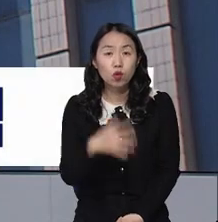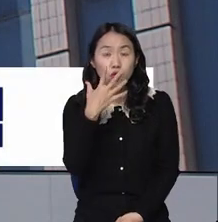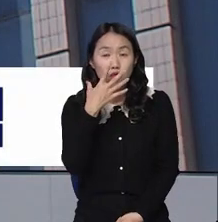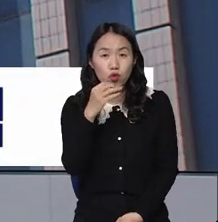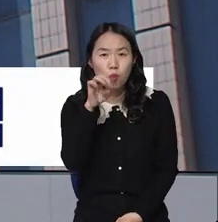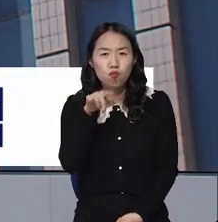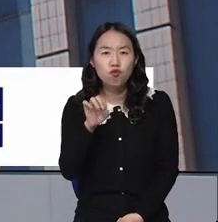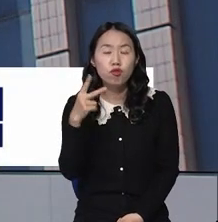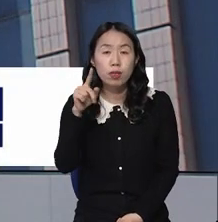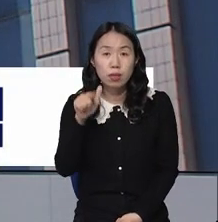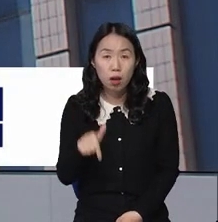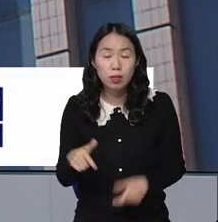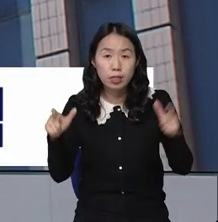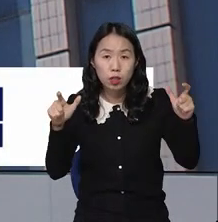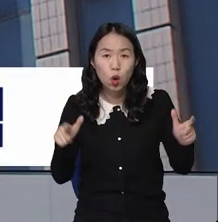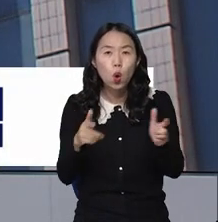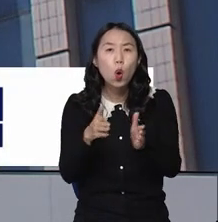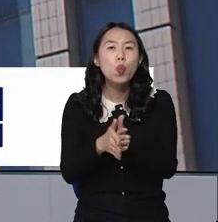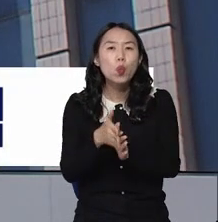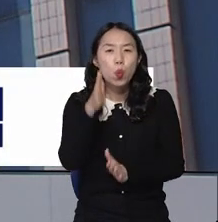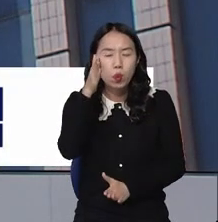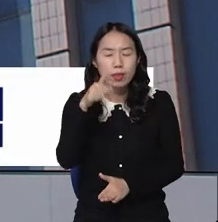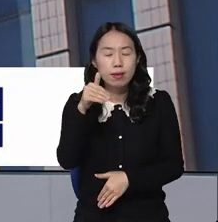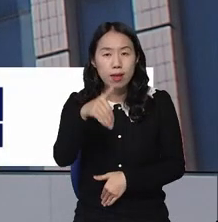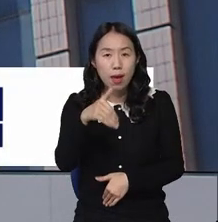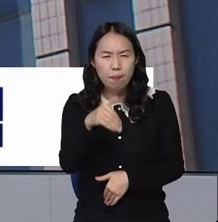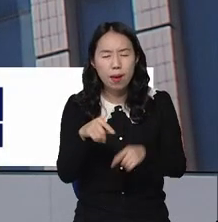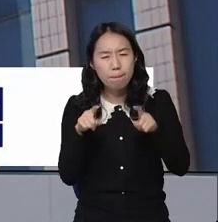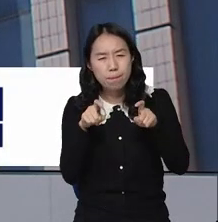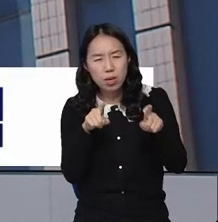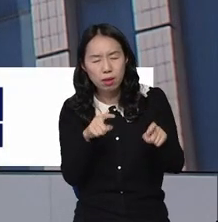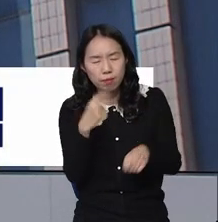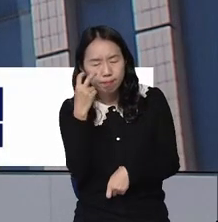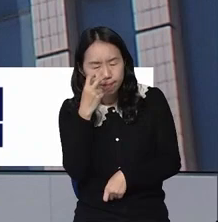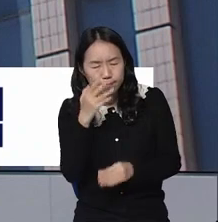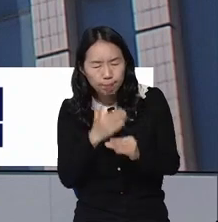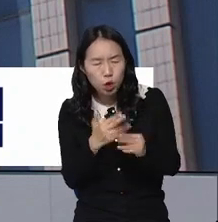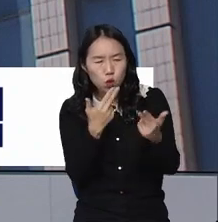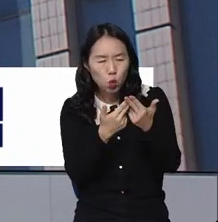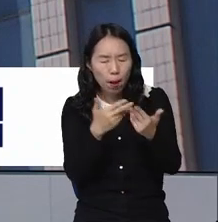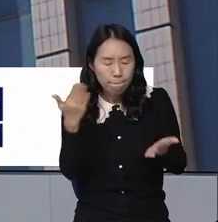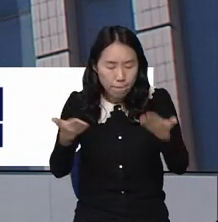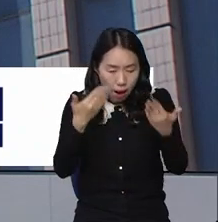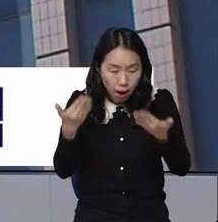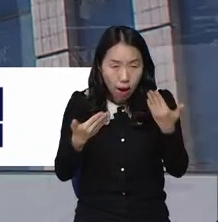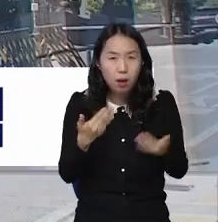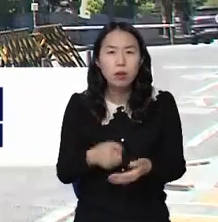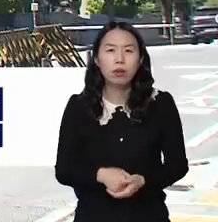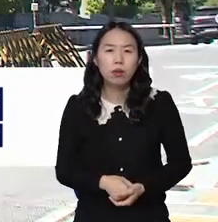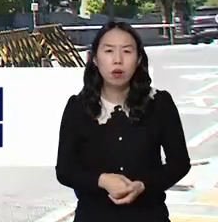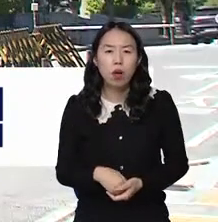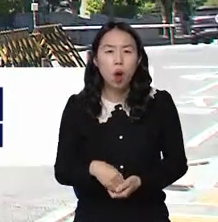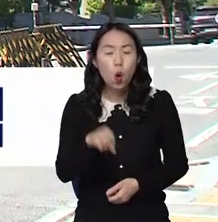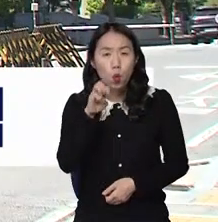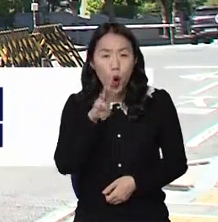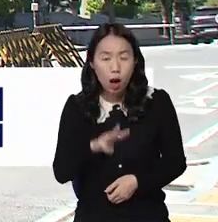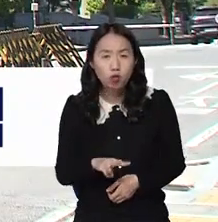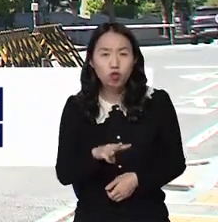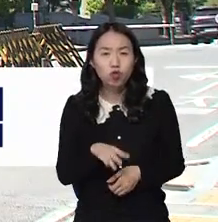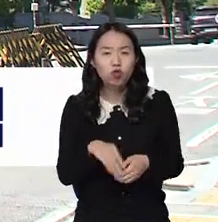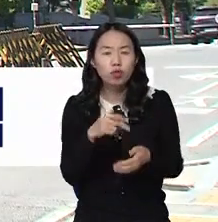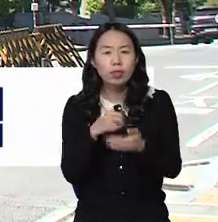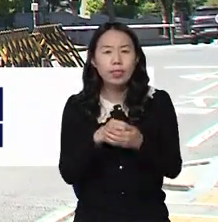순천 풍덕지구 도시개발사업 비리 의혹을 수사하고 있는 검찰이 조합을 압수수색했습니다.